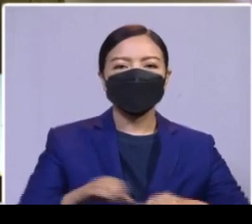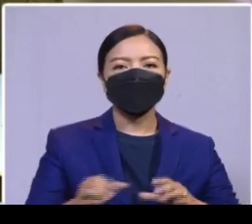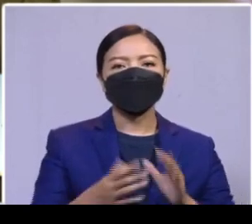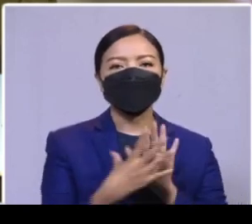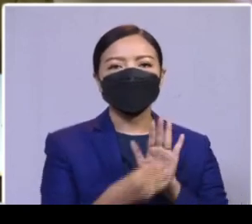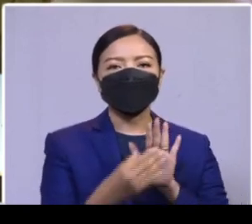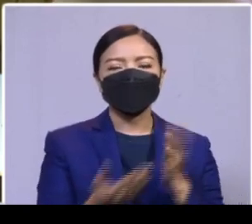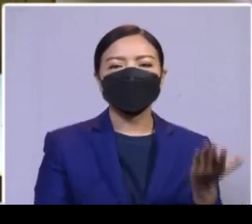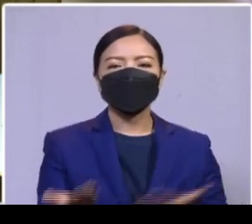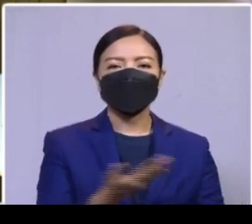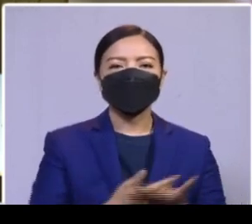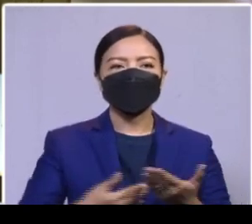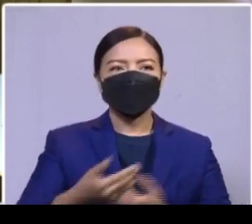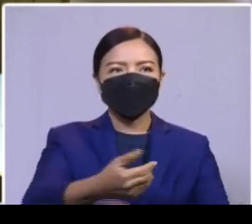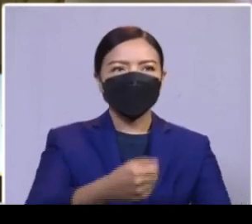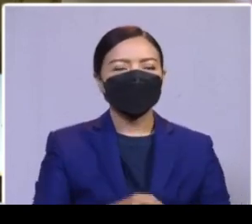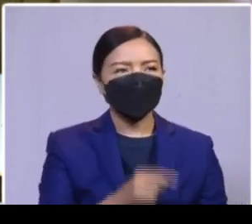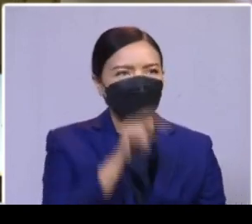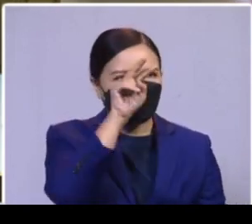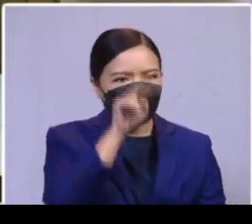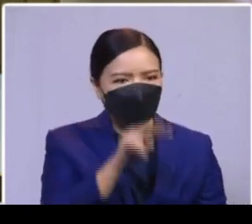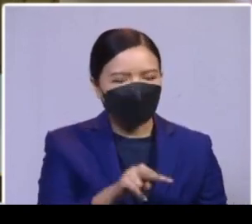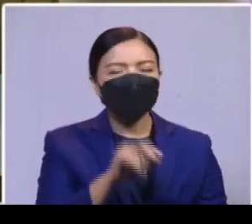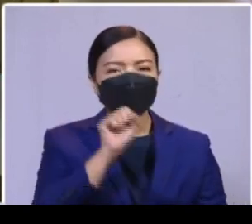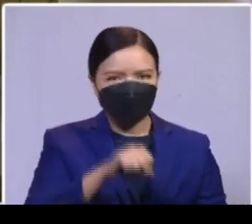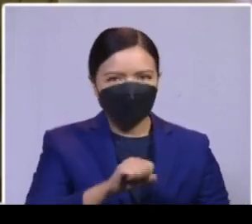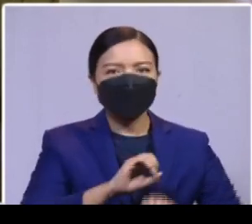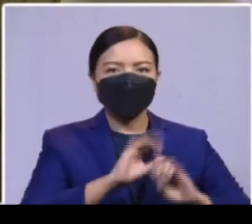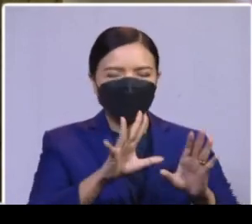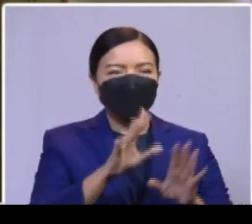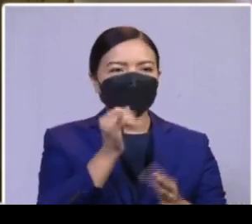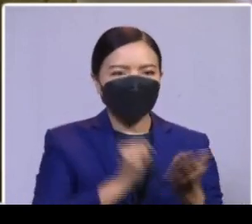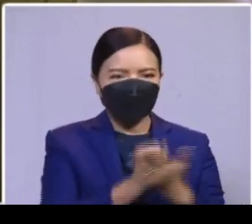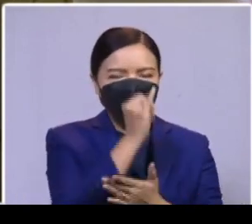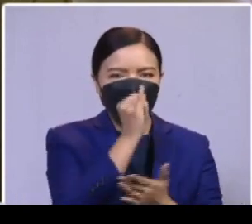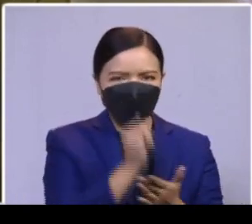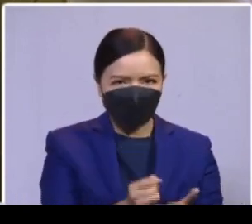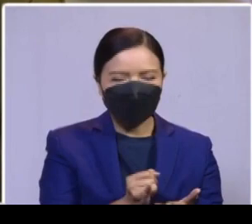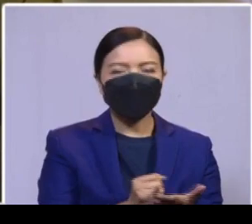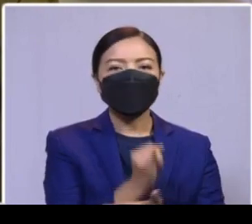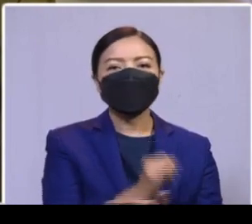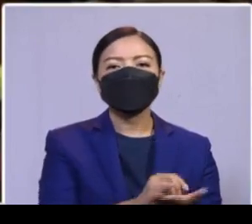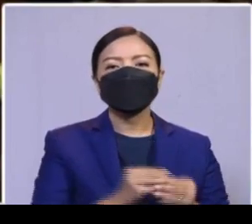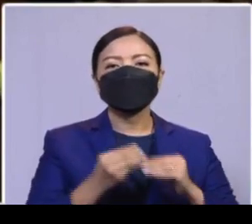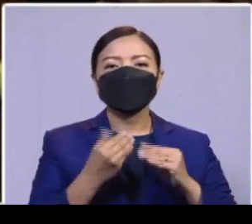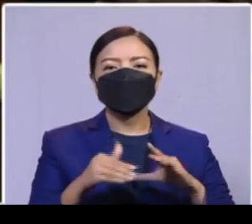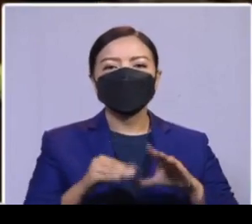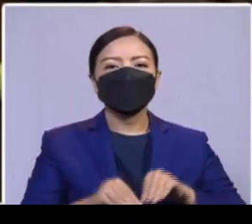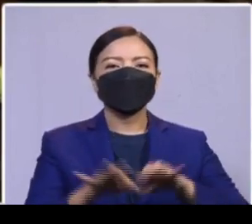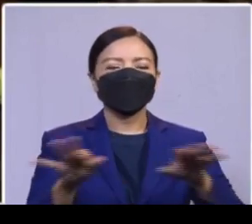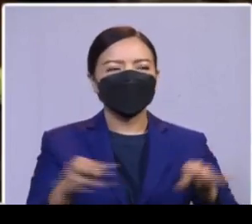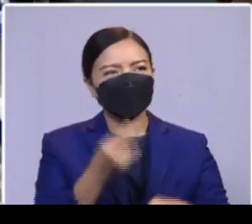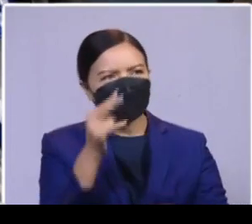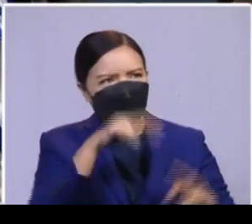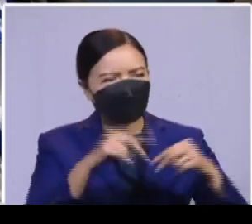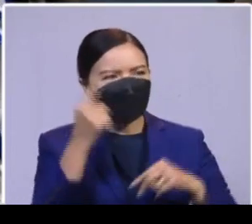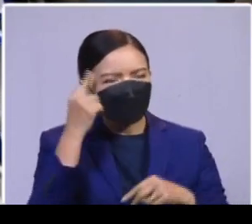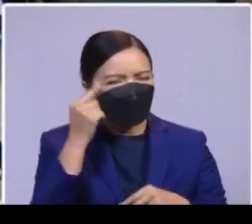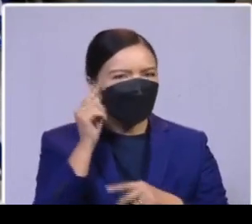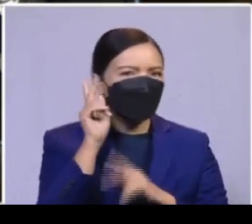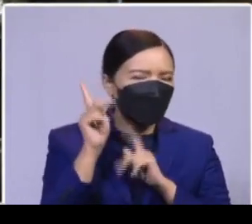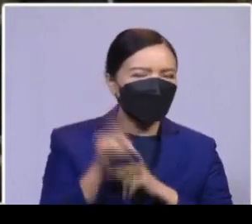นาในเรื่องของการชัวร์ก่อนแชร์นะครับสื่อปลอดภัยและสร้างสรรค์เรื่องข่าวปลอมเรื่องเฟกนิวส์นะครับเป็นประโยชน์อย่างยิ่งนะครับที่จะ